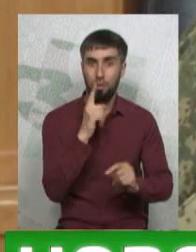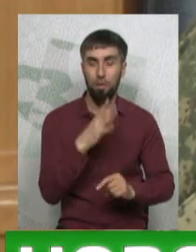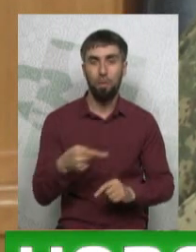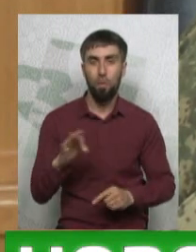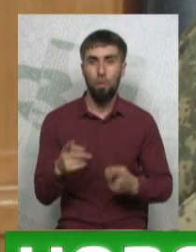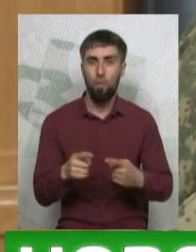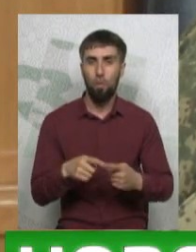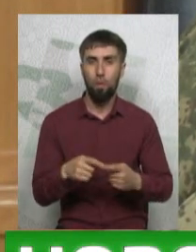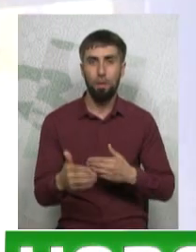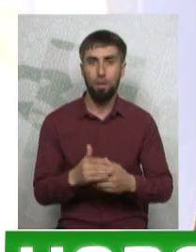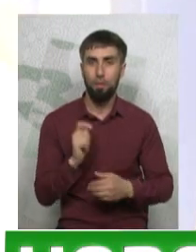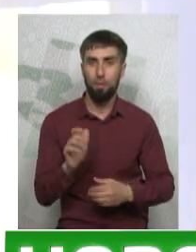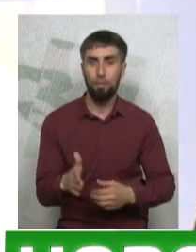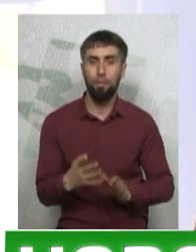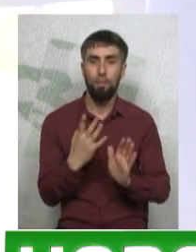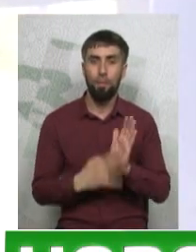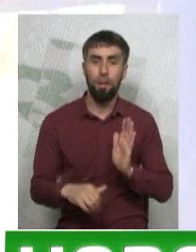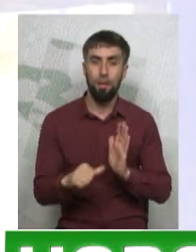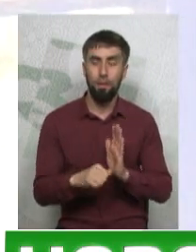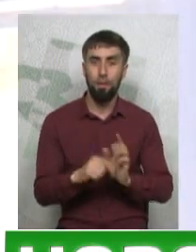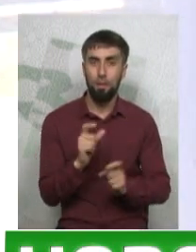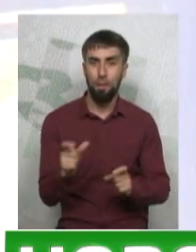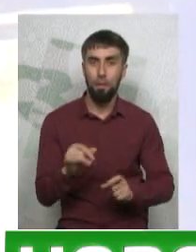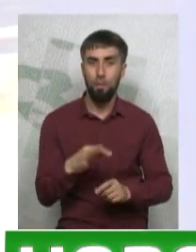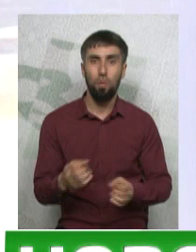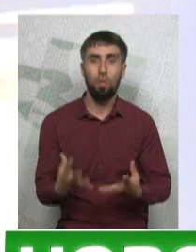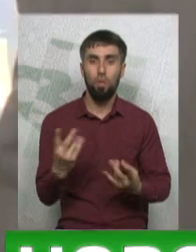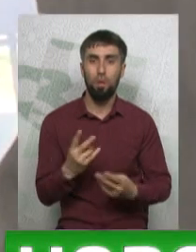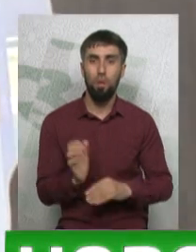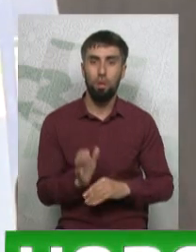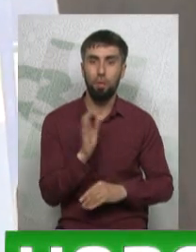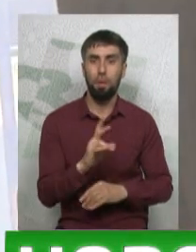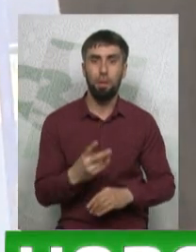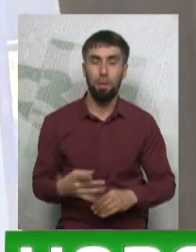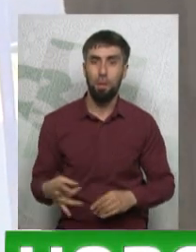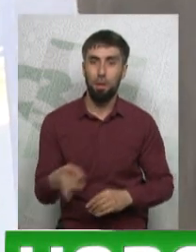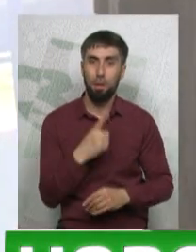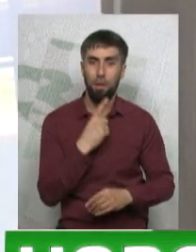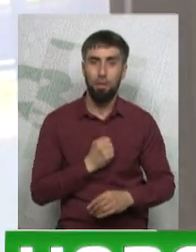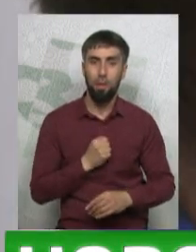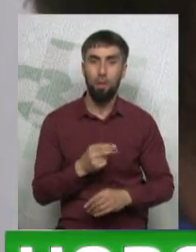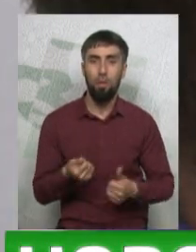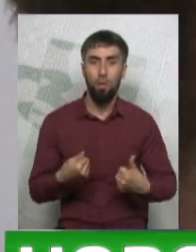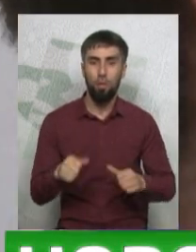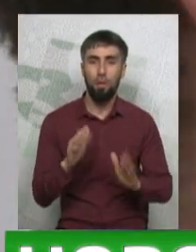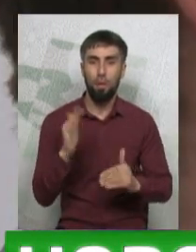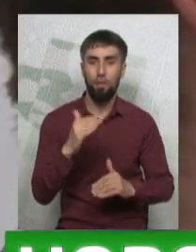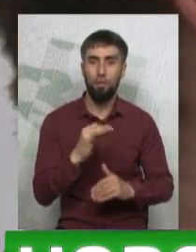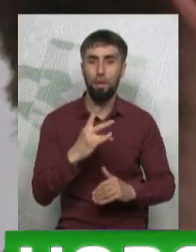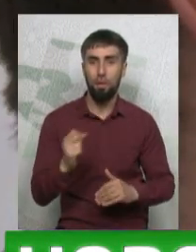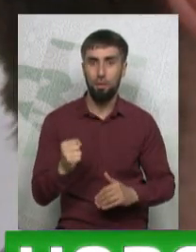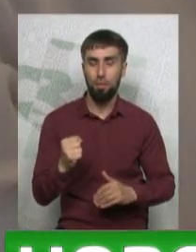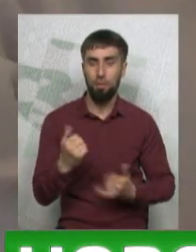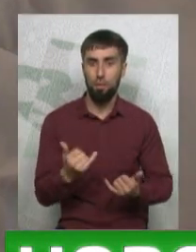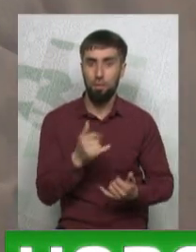вплоть до уголовной наказуемости. 96 новобранцев. Именно столько должен отправить Назрановский районный военный комиссариат в рамках весенней